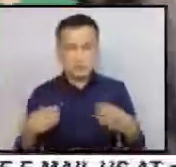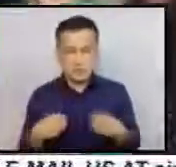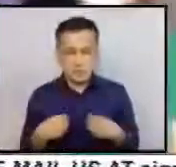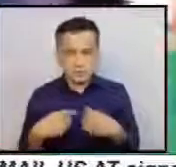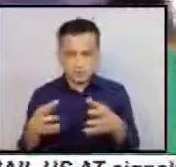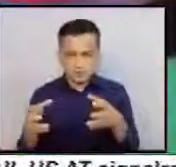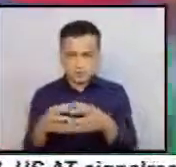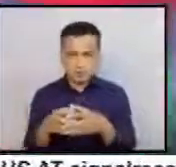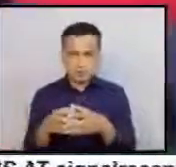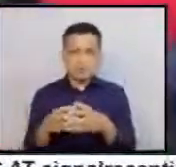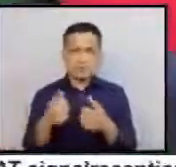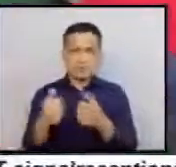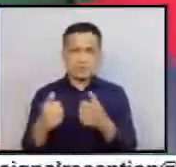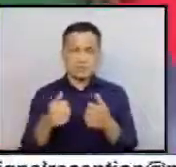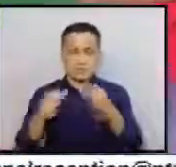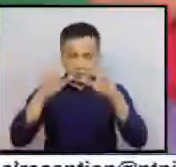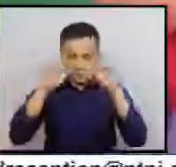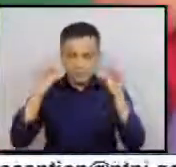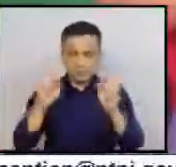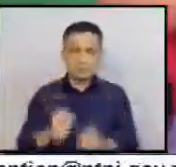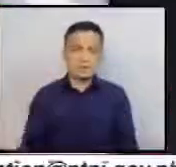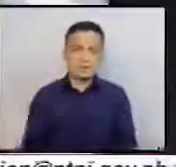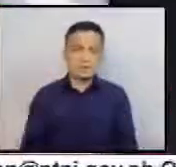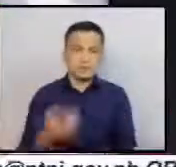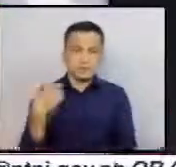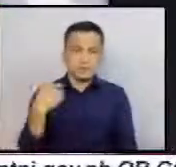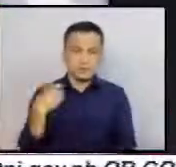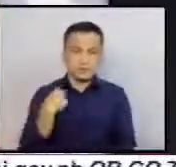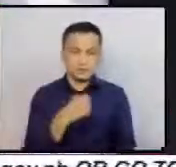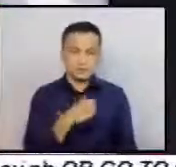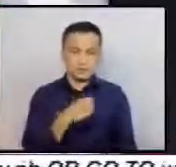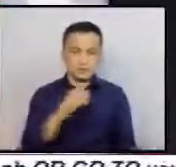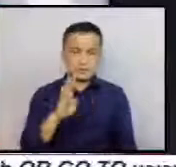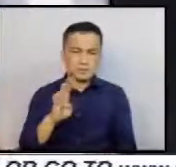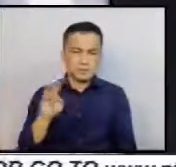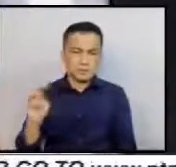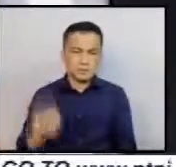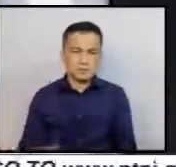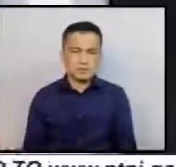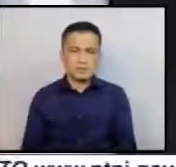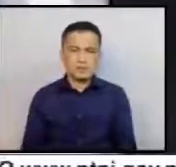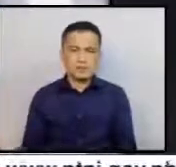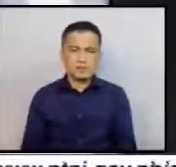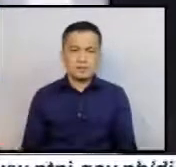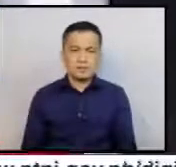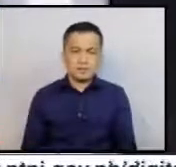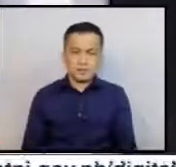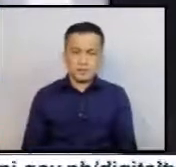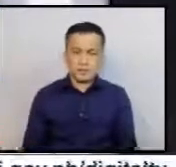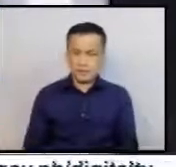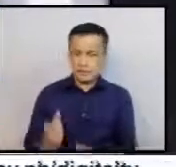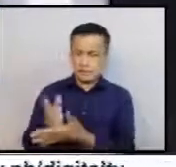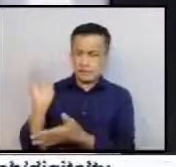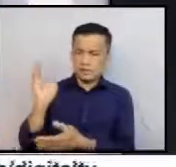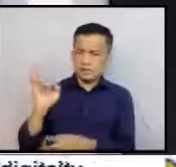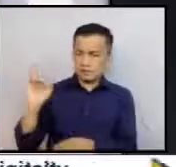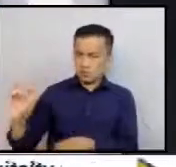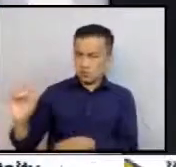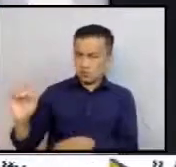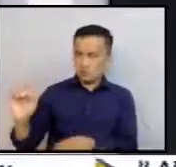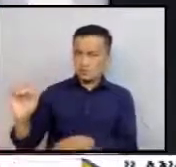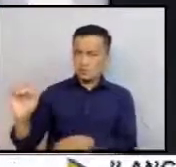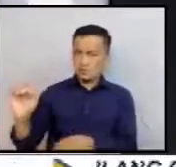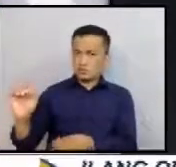tumatakbo sa pagkapangulo na si former Senator Bongbong Marcos. Karapatan naman nila, may sarili silang kampanyang pinapatakbo, meron din